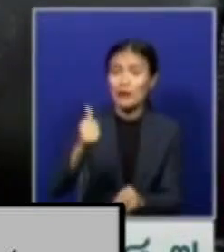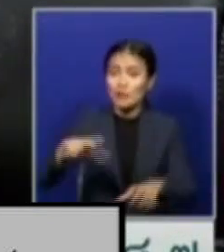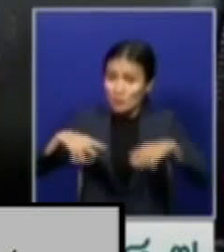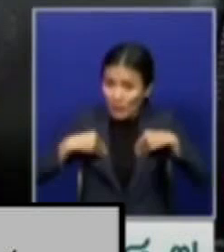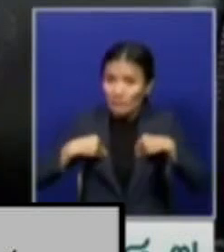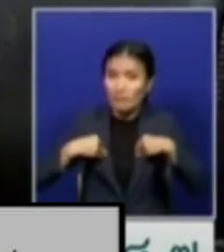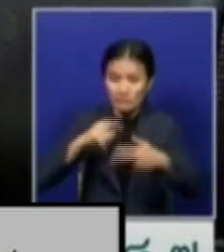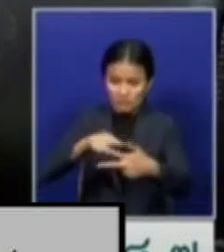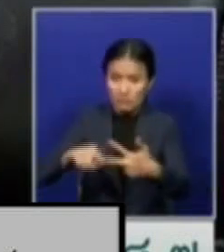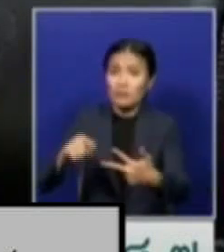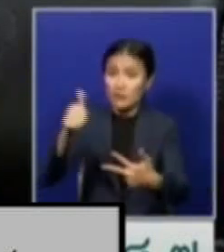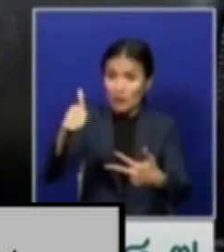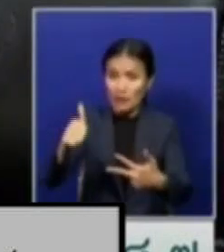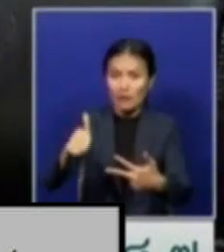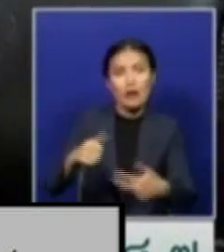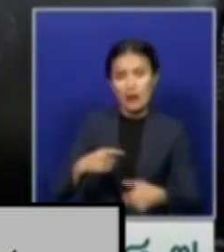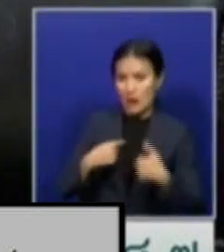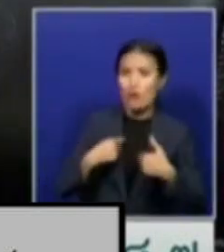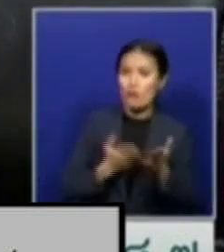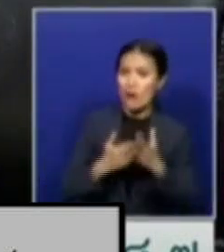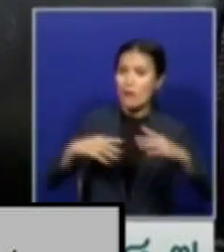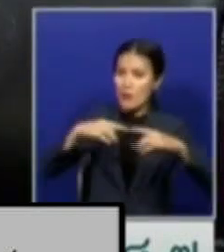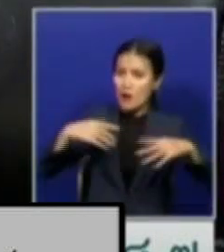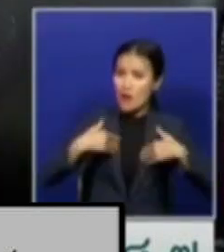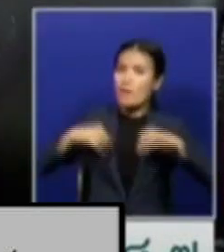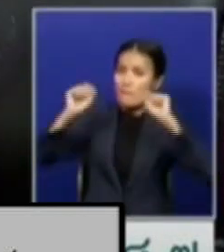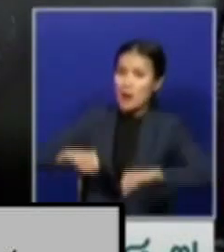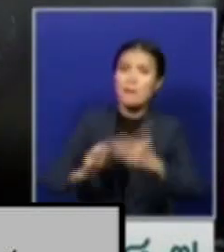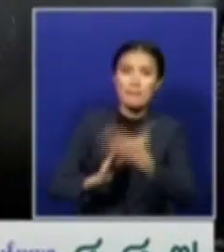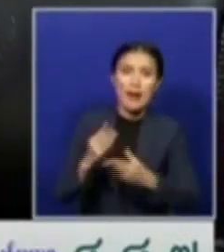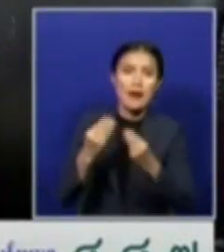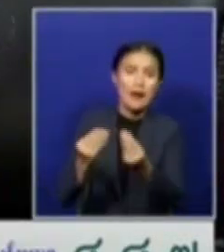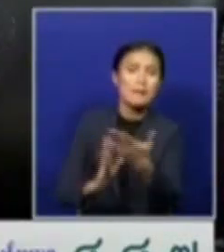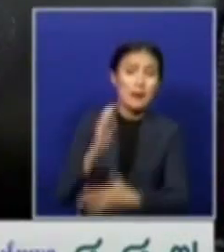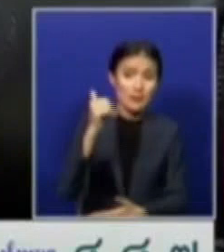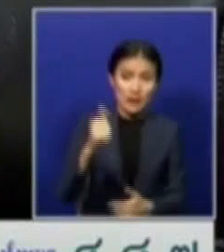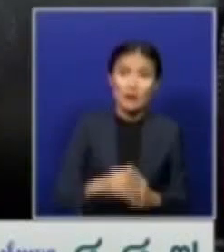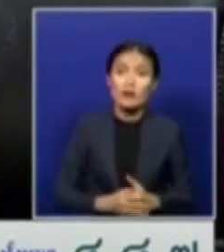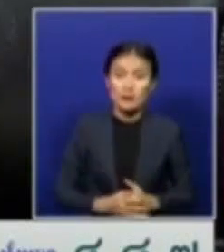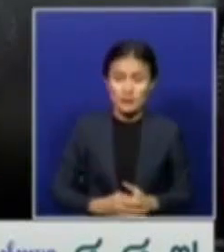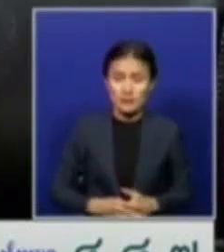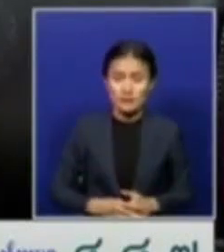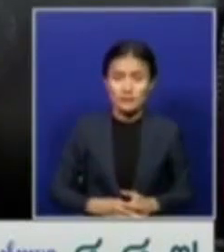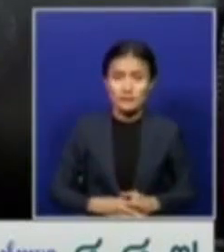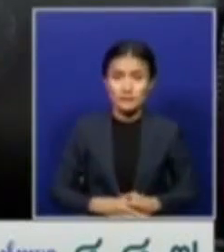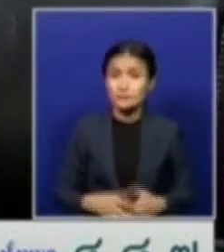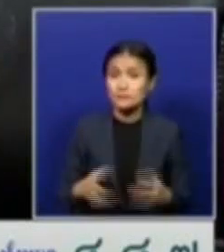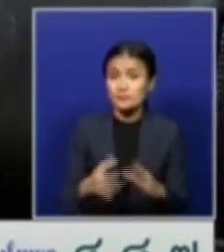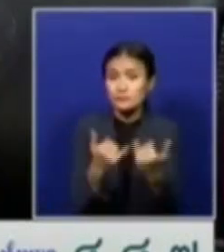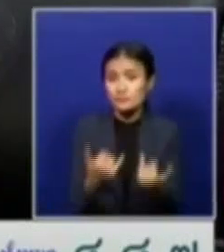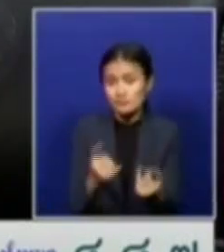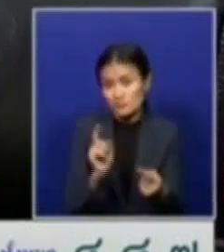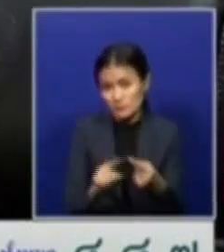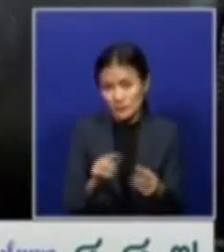ยุทธ์นะครับถ้าหากว่าเห็นแก่การแก้ไขปัญหานะครับแล้วเราต้องแสวงหาความร่วมมือเสมือนกับเรา